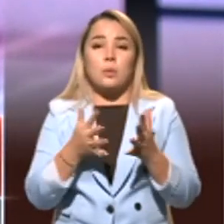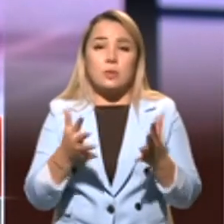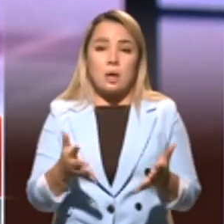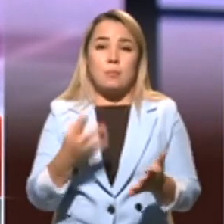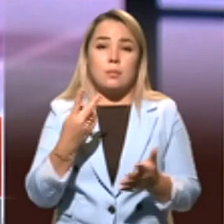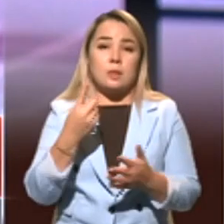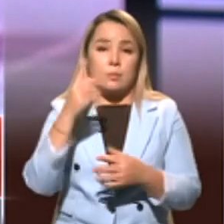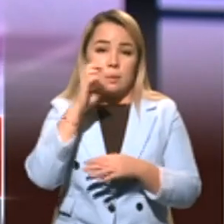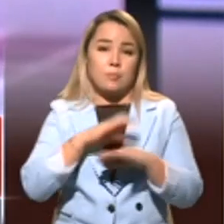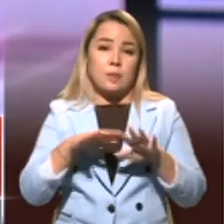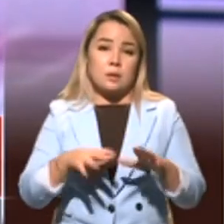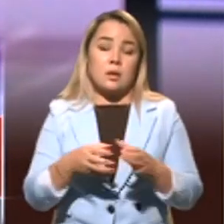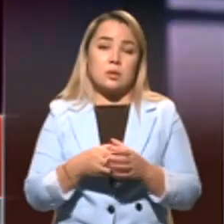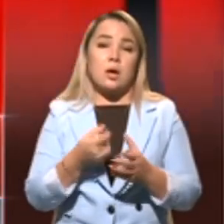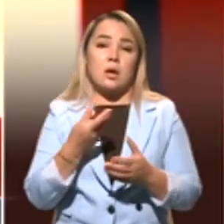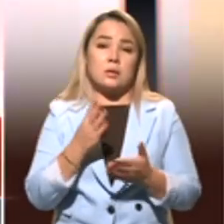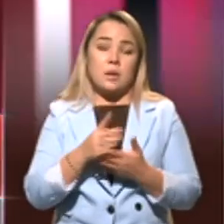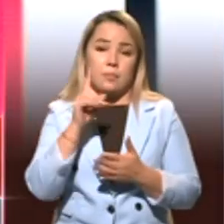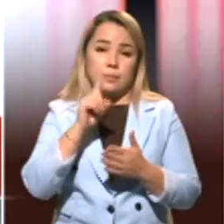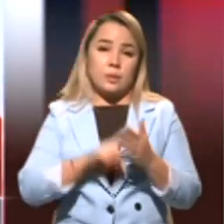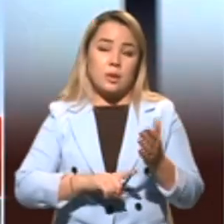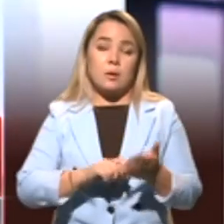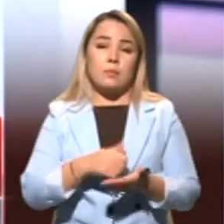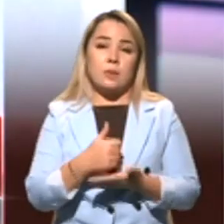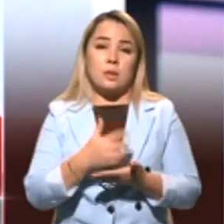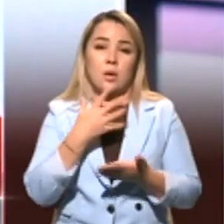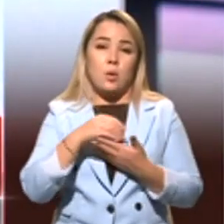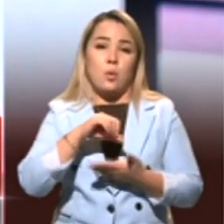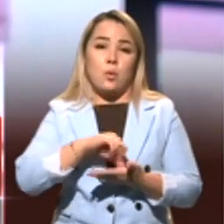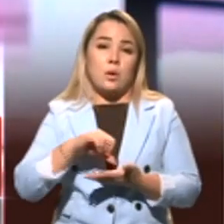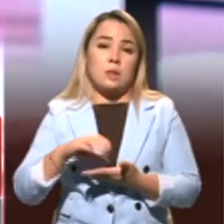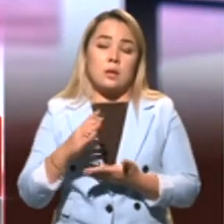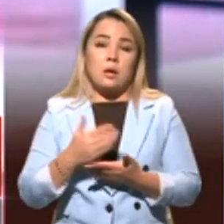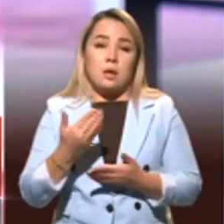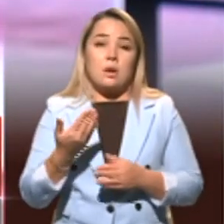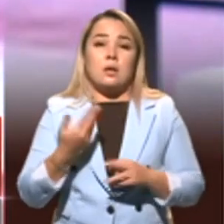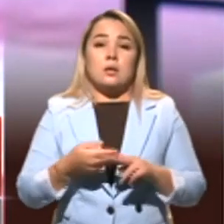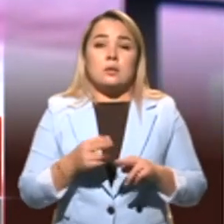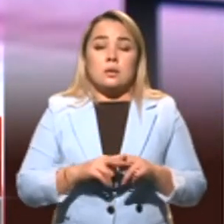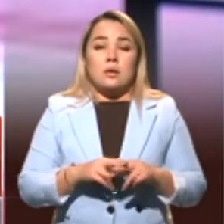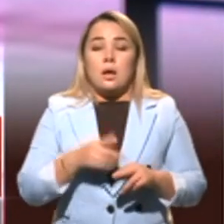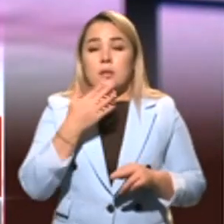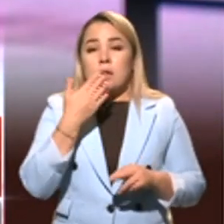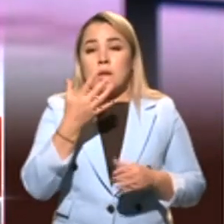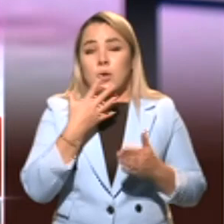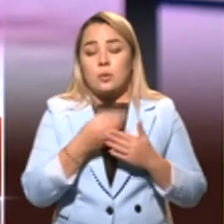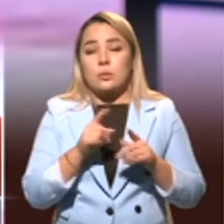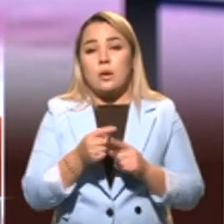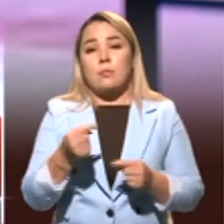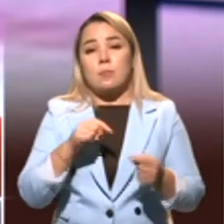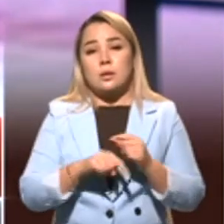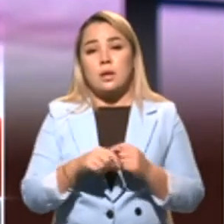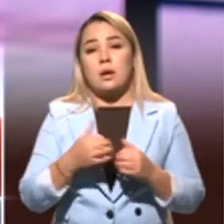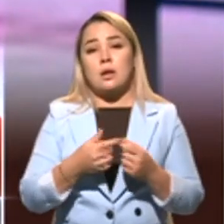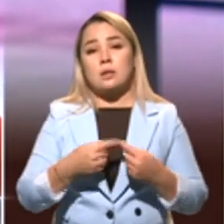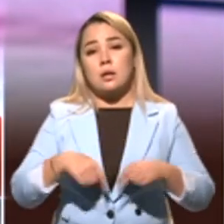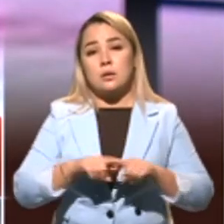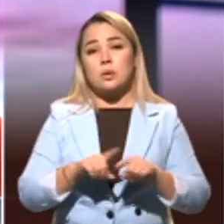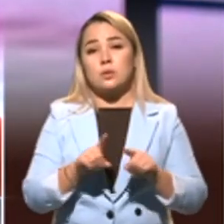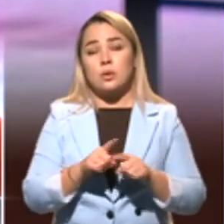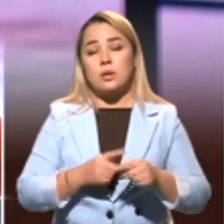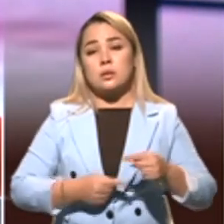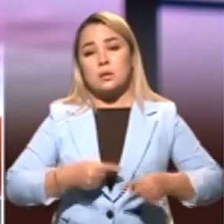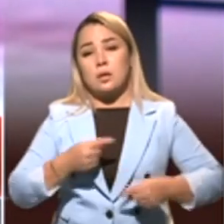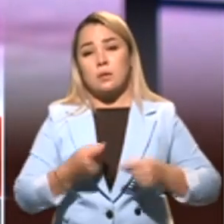бір мемлекетте қазір қаншама дін өкілдері тұрады. Бұл дегеніміз оларға толерантты болмаса бір-біріне, арасына бір